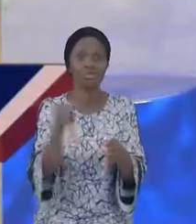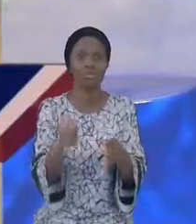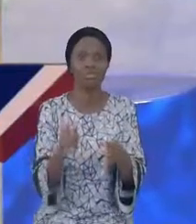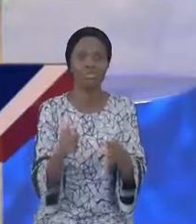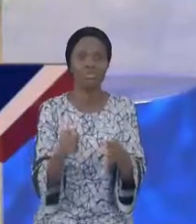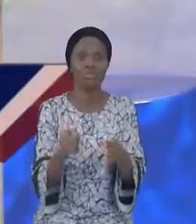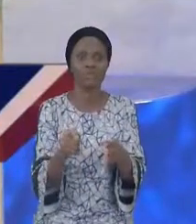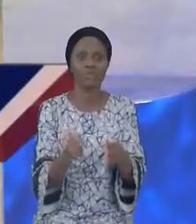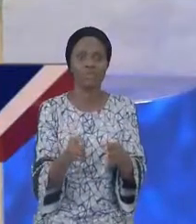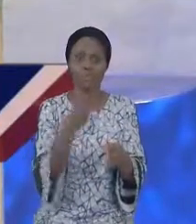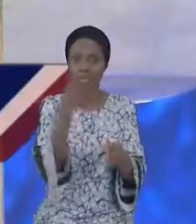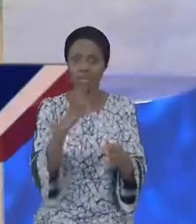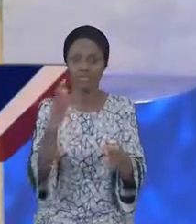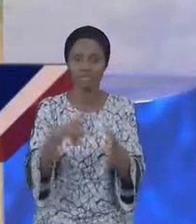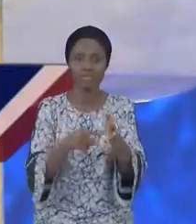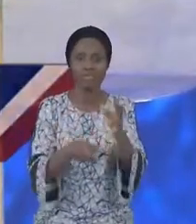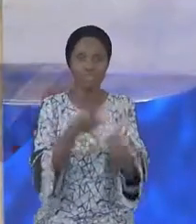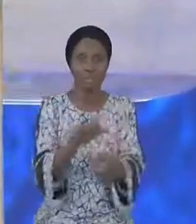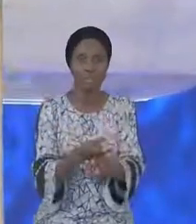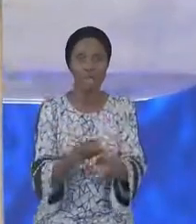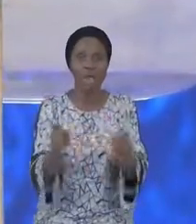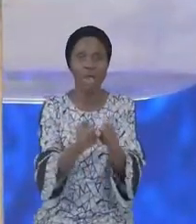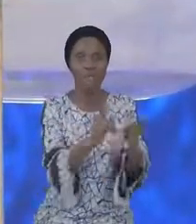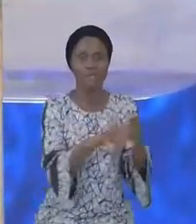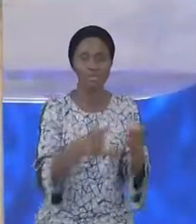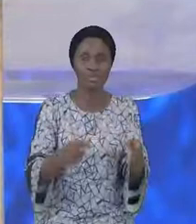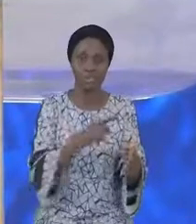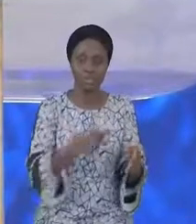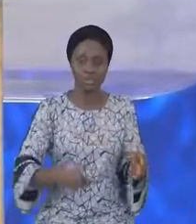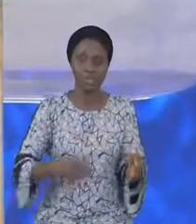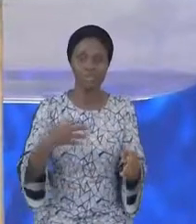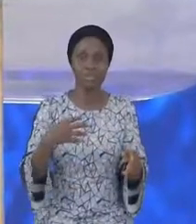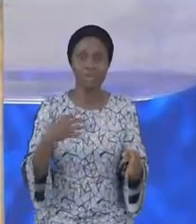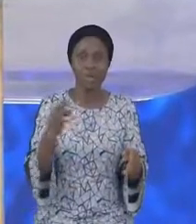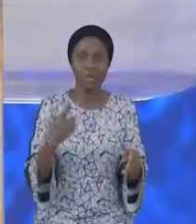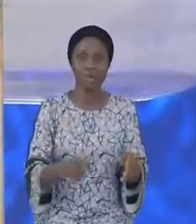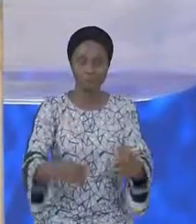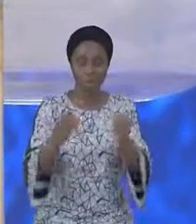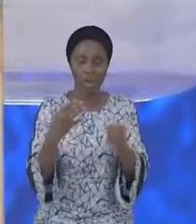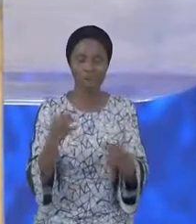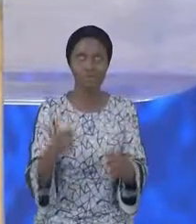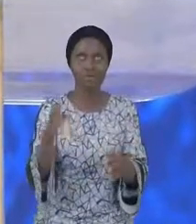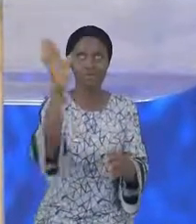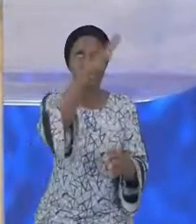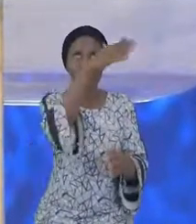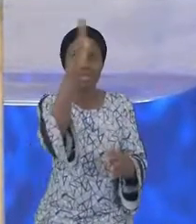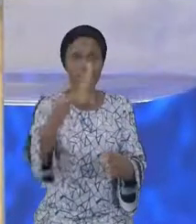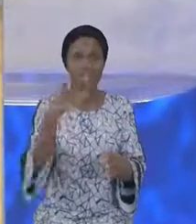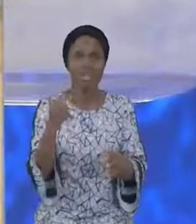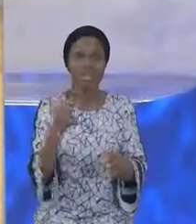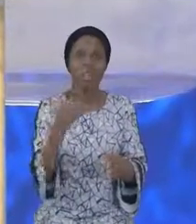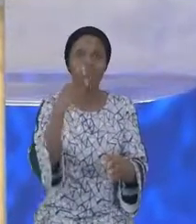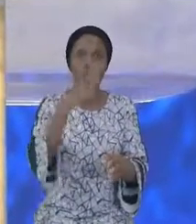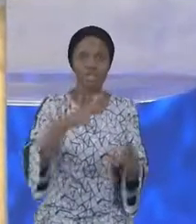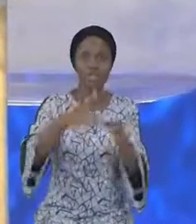monde, selon le prince de la puissance de l'air, de l'esprit, qui agit